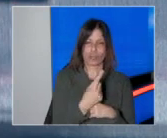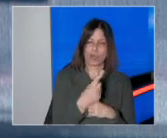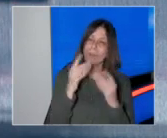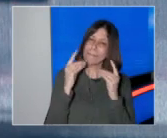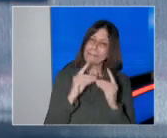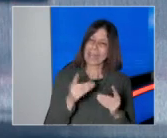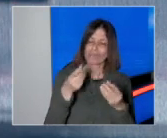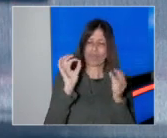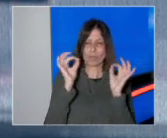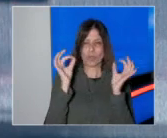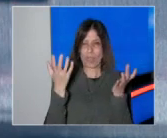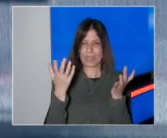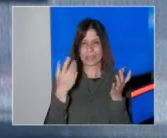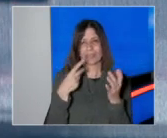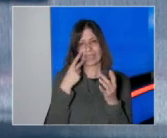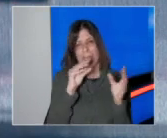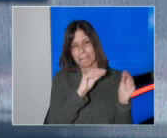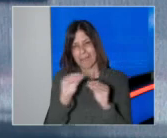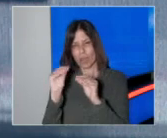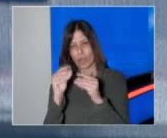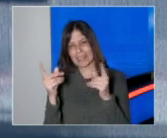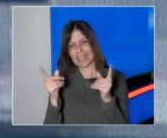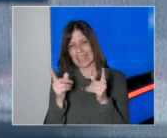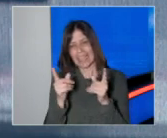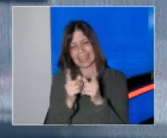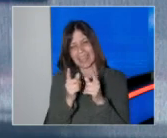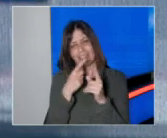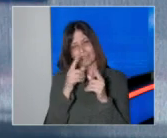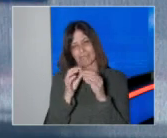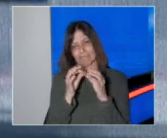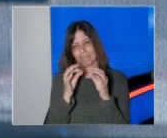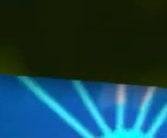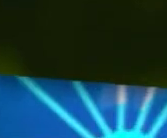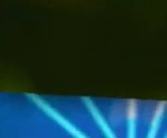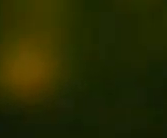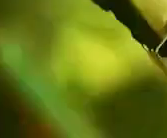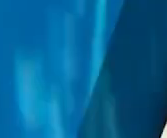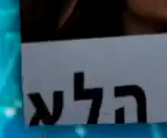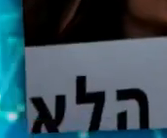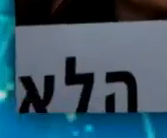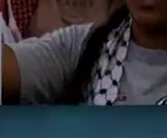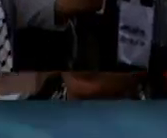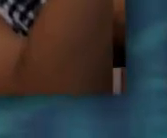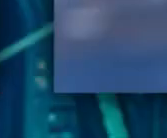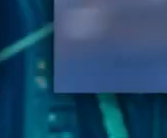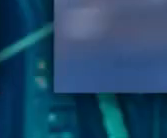בדרכו הייחודית. אז הנה מעברון קטן, ומיד מתחילים ציוצי ערב. אל תלכו לשום מקום.